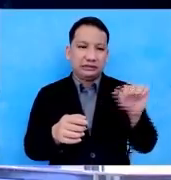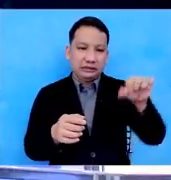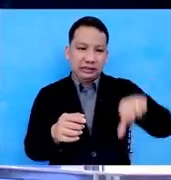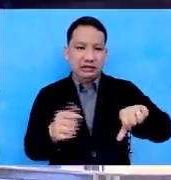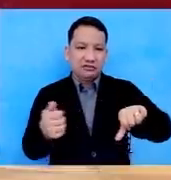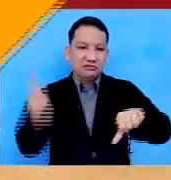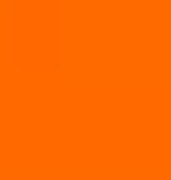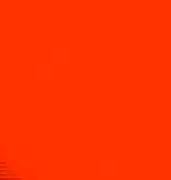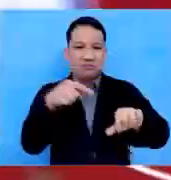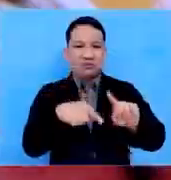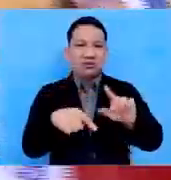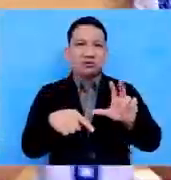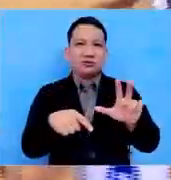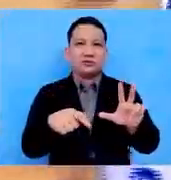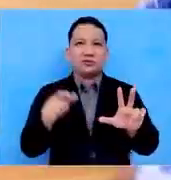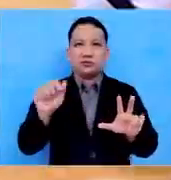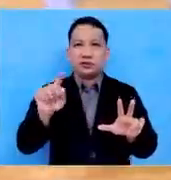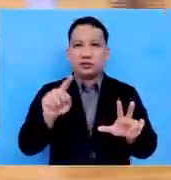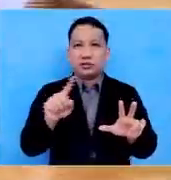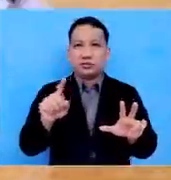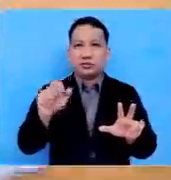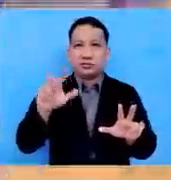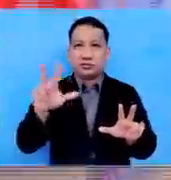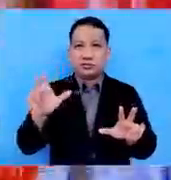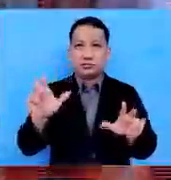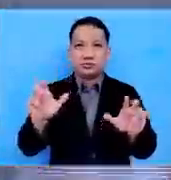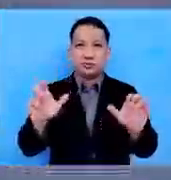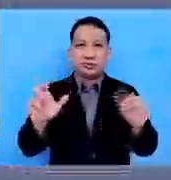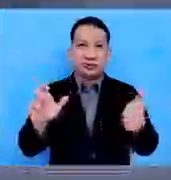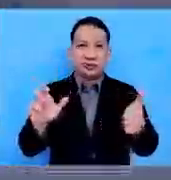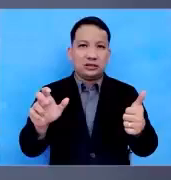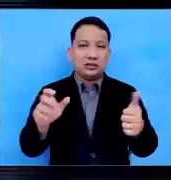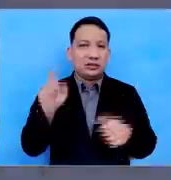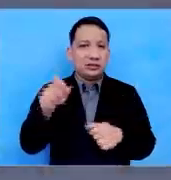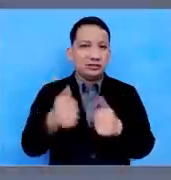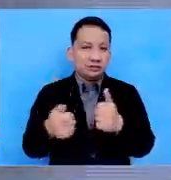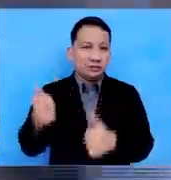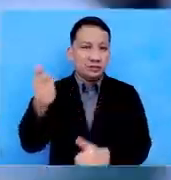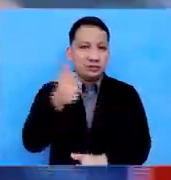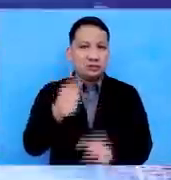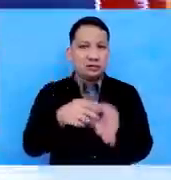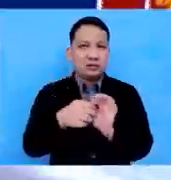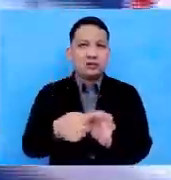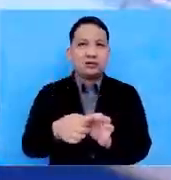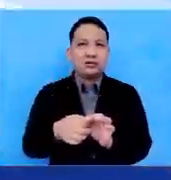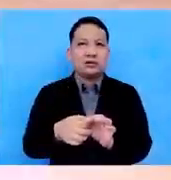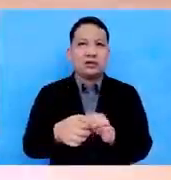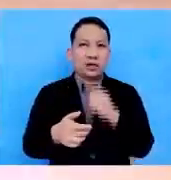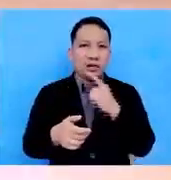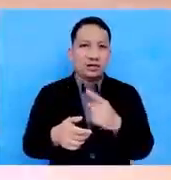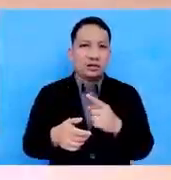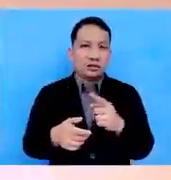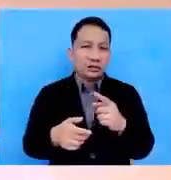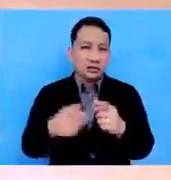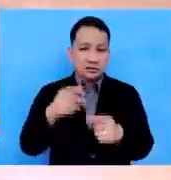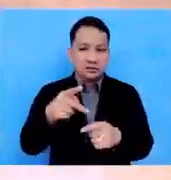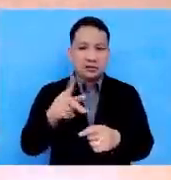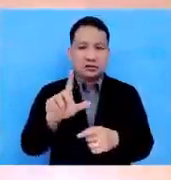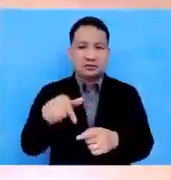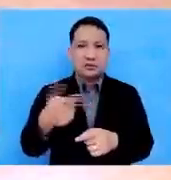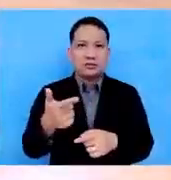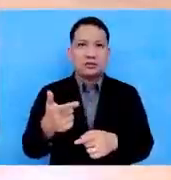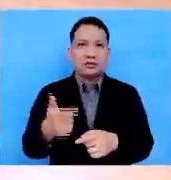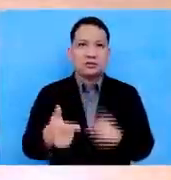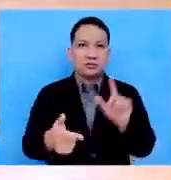134-110. Kinailangang manalo ng Northport para makalaro sa playoff para sa 8th seed na hawak ng Phoenix. Pero second quarter pa